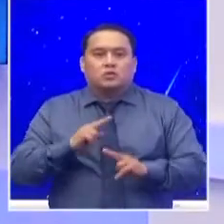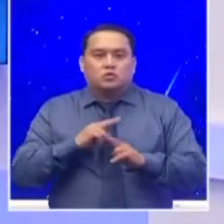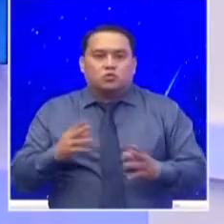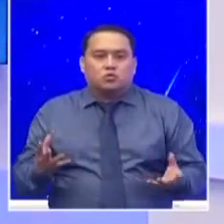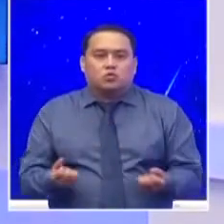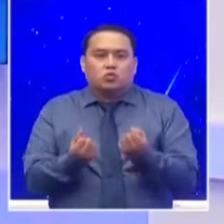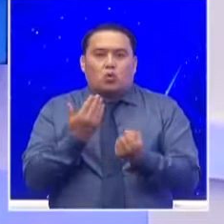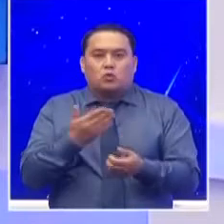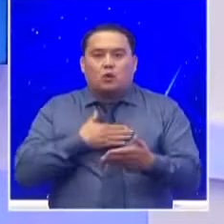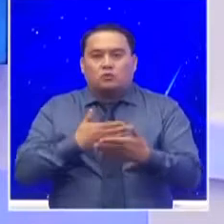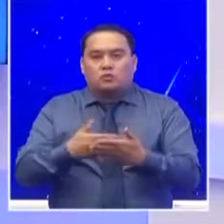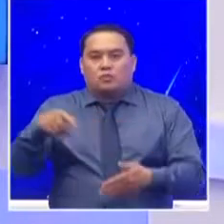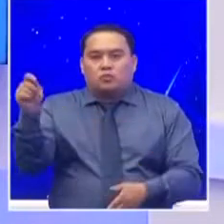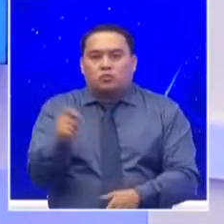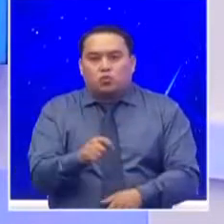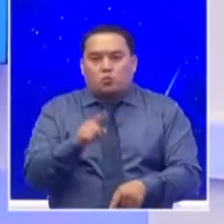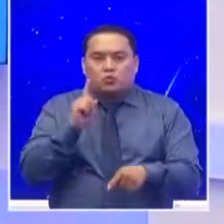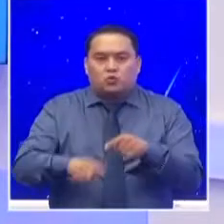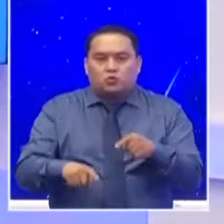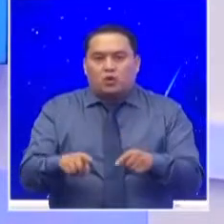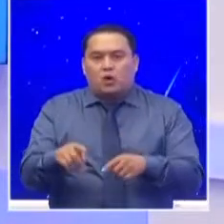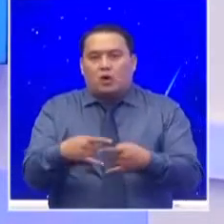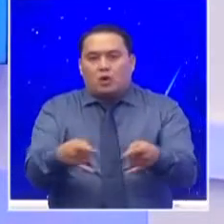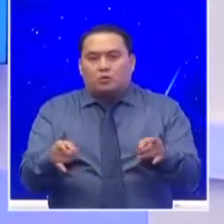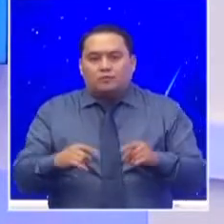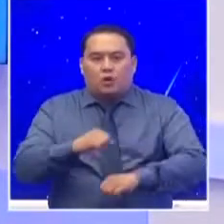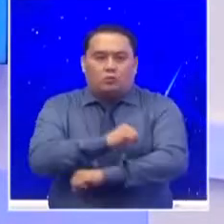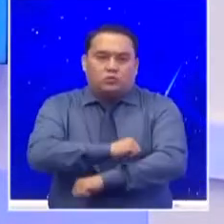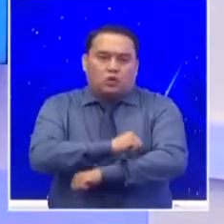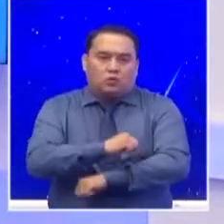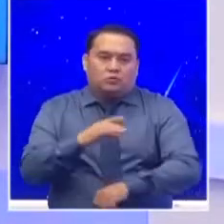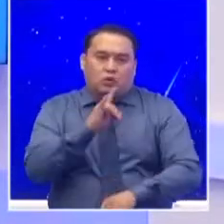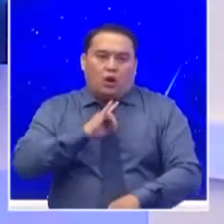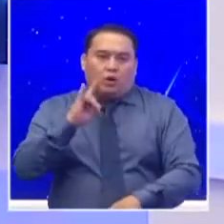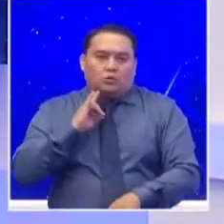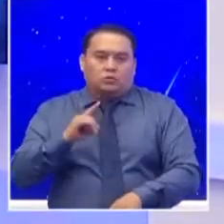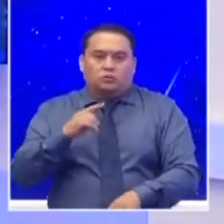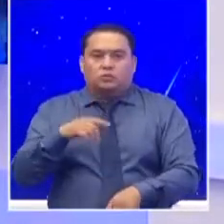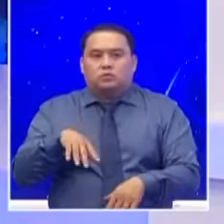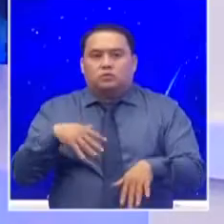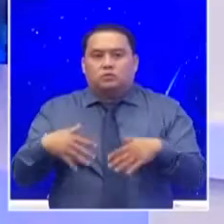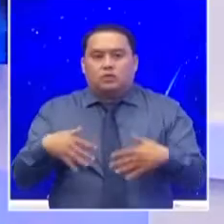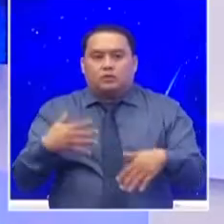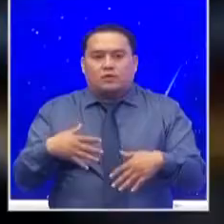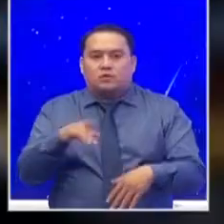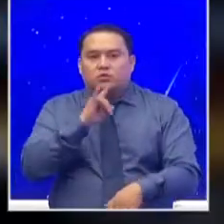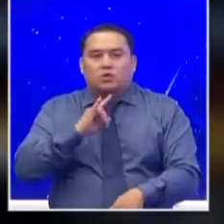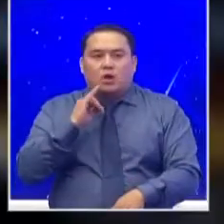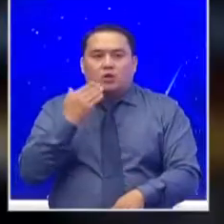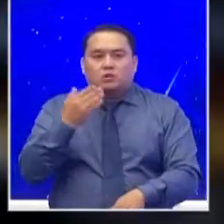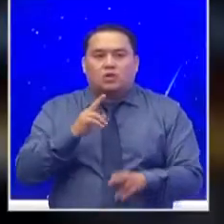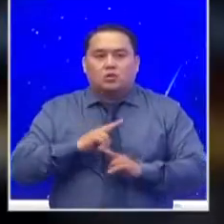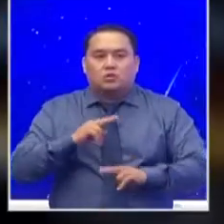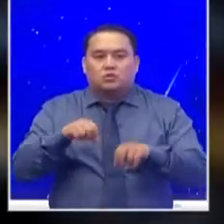ДЧС. Они оперативно прибыли на место происшествия и обнаружили, что на балконе, теряя силы, висела женщина.